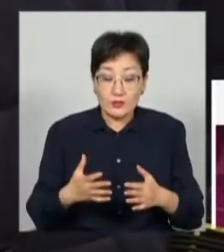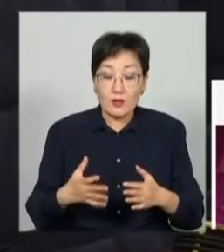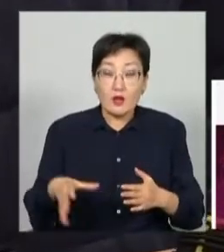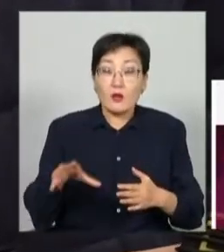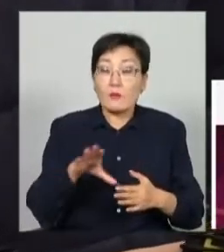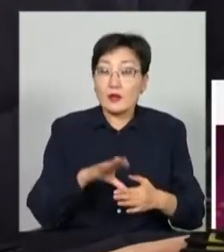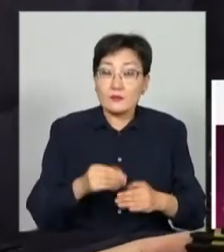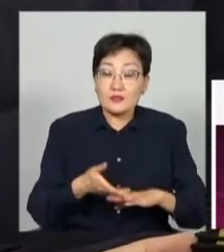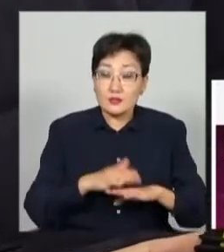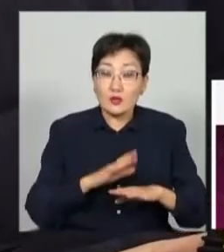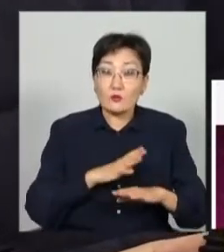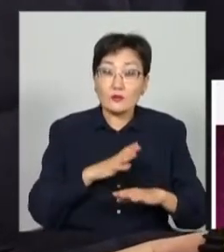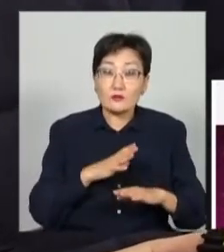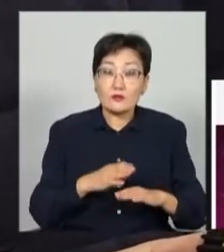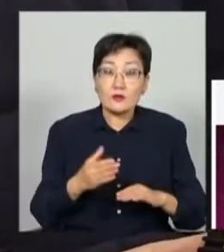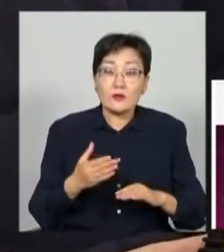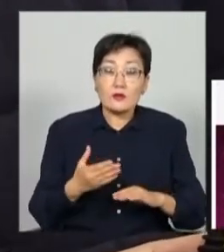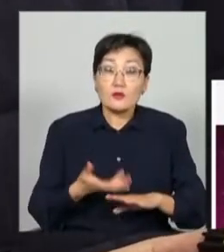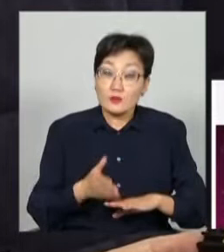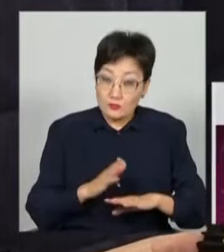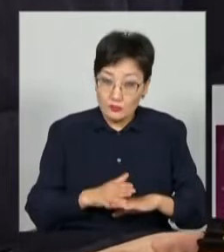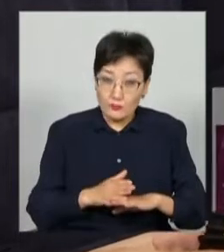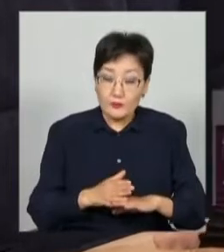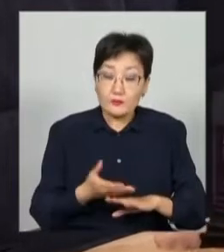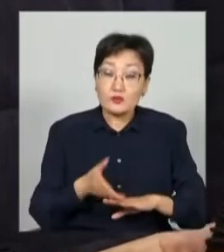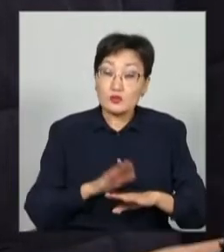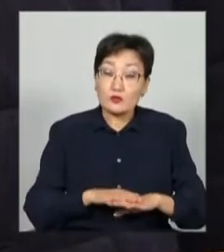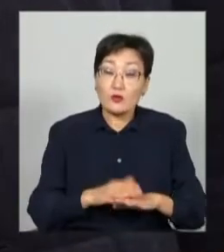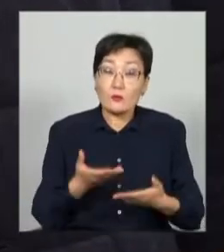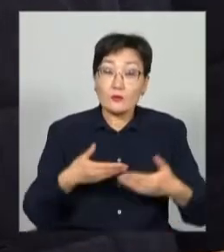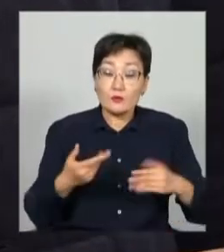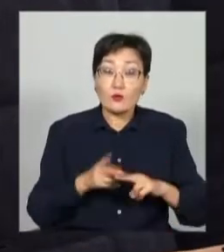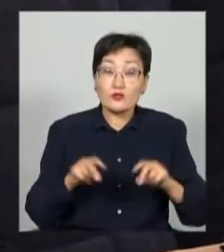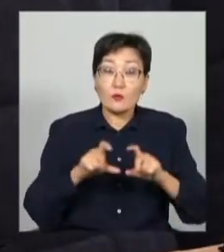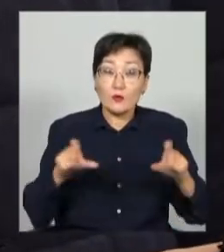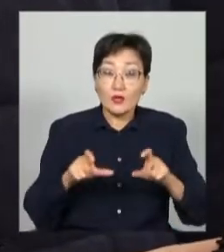qabırğamızı qayıstırdı. Barlığımıza oñay bolğan jok. Sondan bizdin osı magazinde